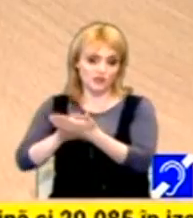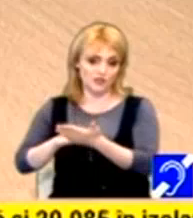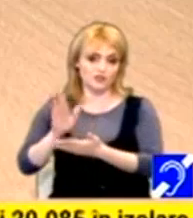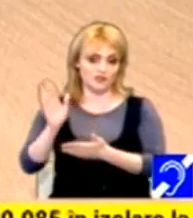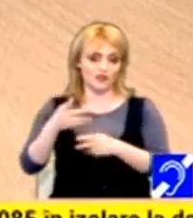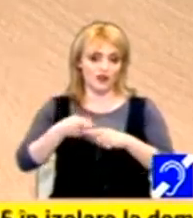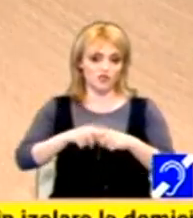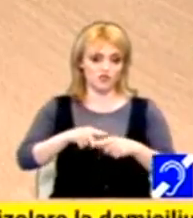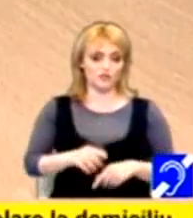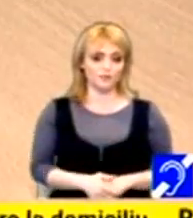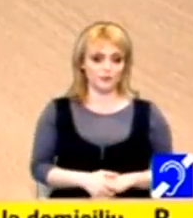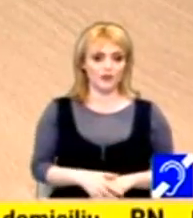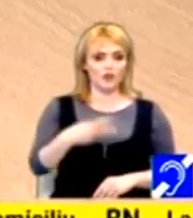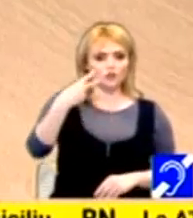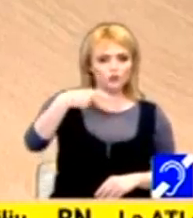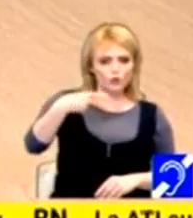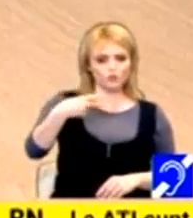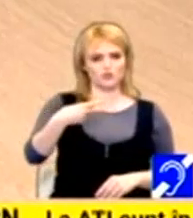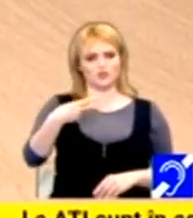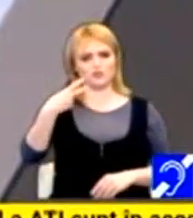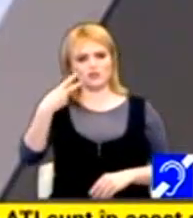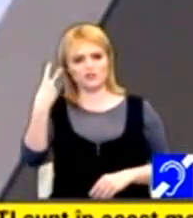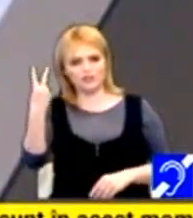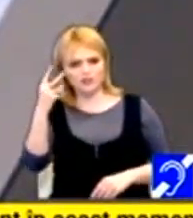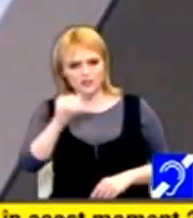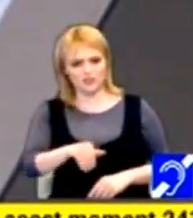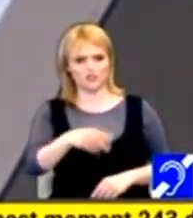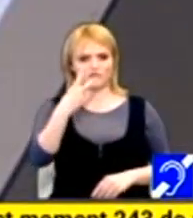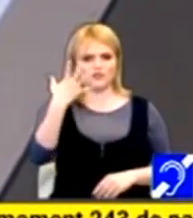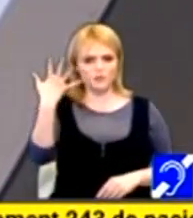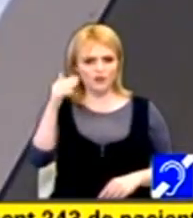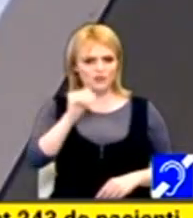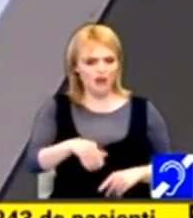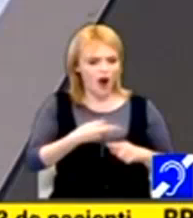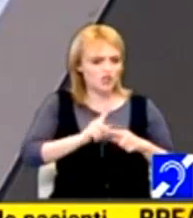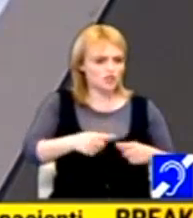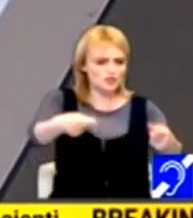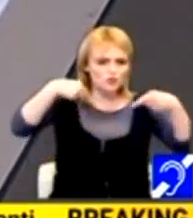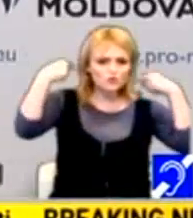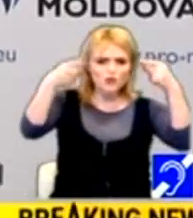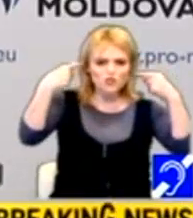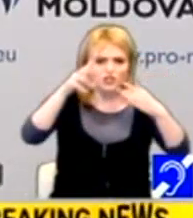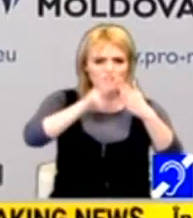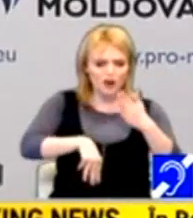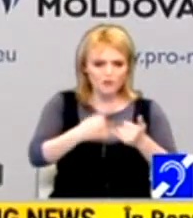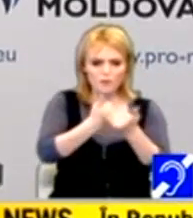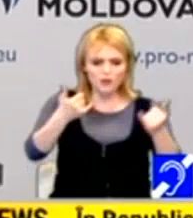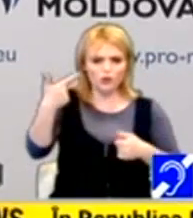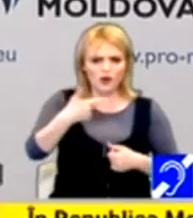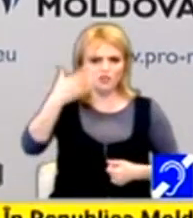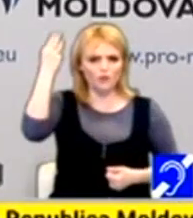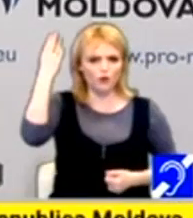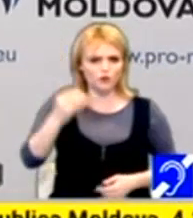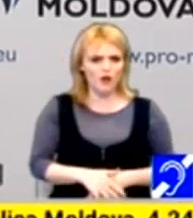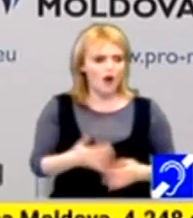amenzi. 22, 25 sau 70 de mii de lei sunt amenzi foarte mari pentru cetățenii Republicii Moldova care